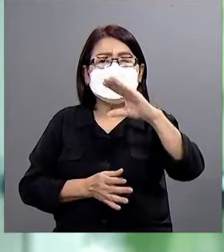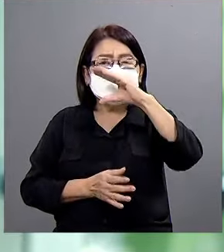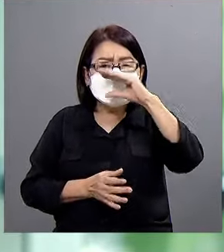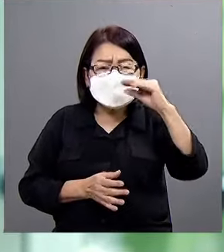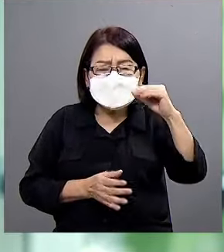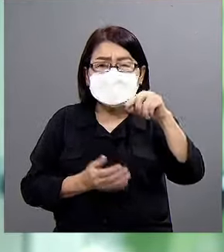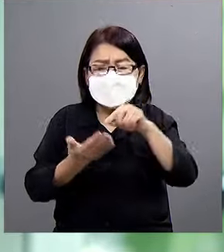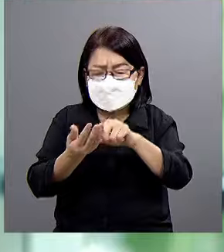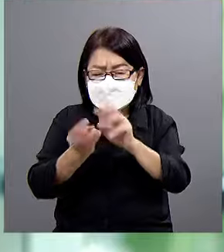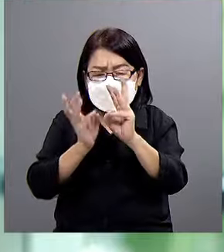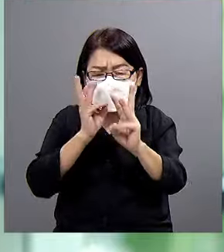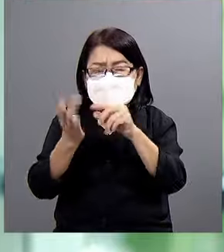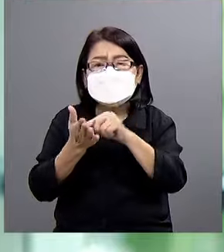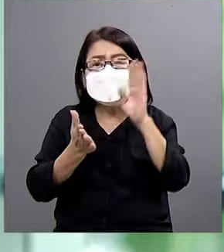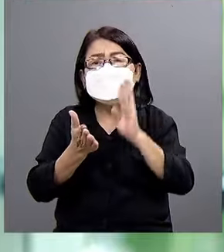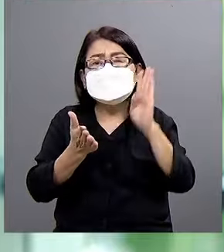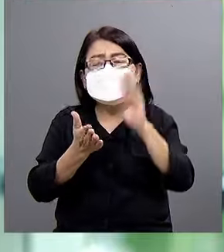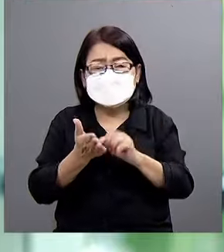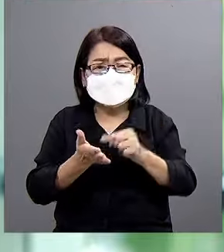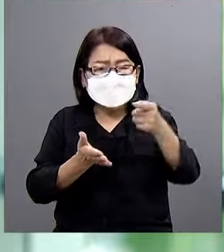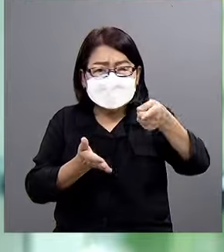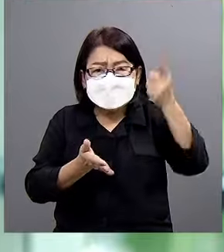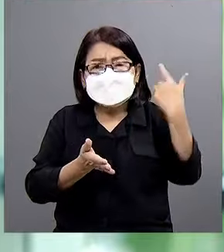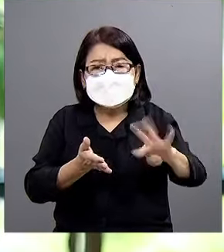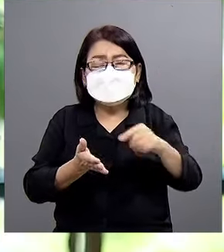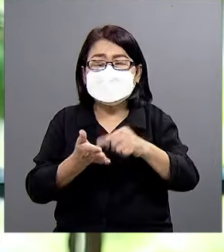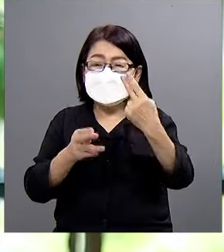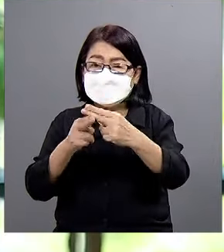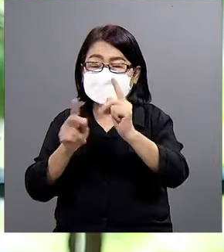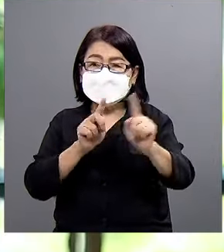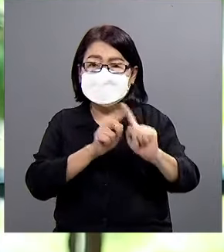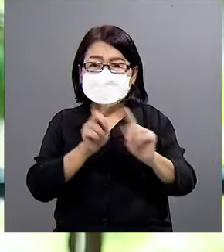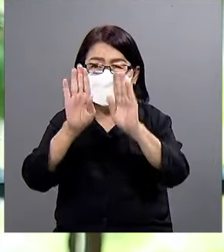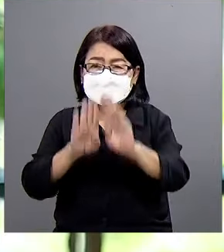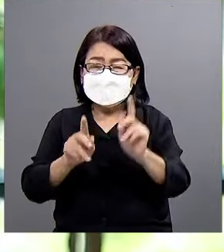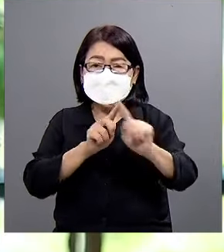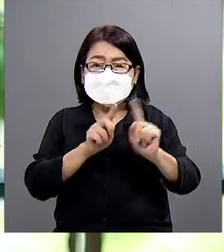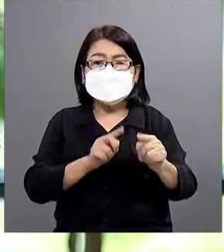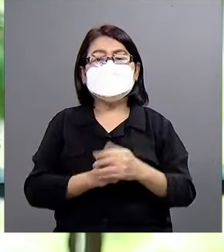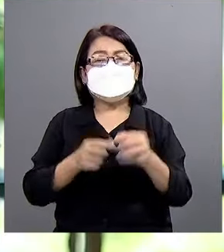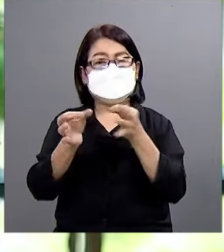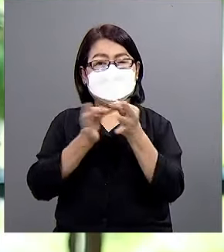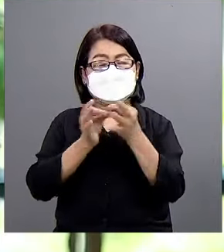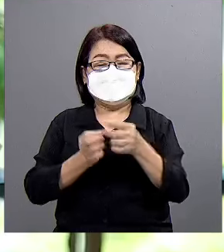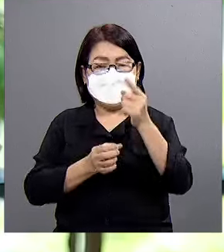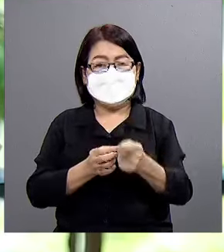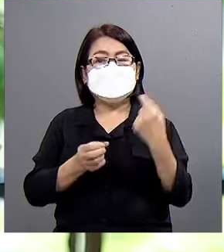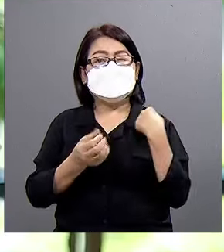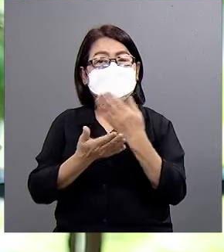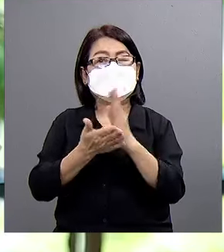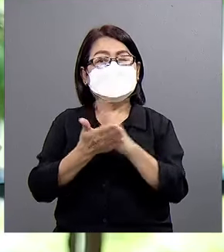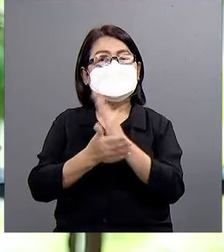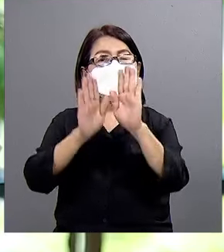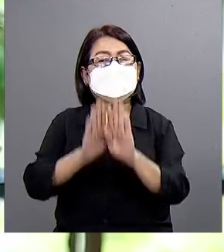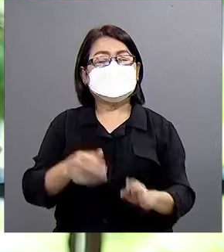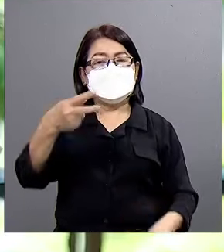ยค่ะยาหอมปัจจุบันนี้มีกี่ชนิดแล้วก็กี่ประเภทคะ ยาหอมปัจจุบันนี้หลักๆเนี่ยเราจะแบ่งเป็น2ชนิด2ชนิดที่ว่านี่ก็